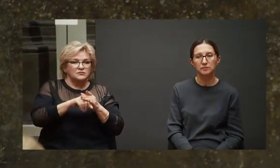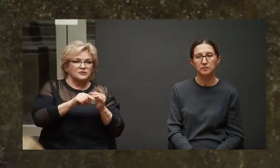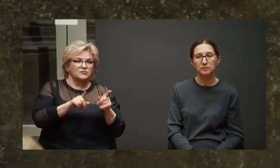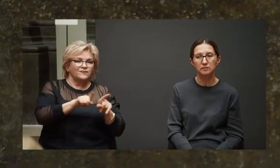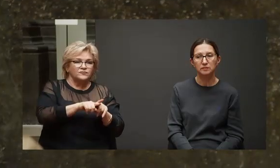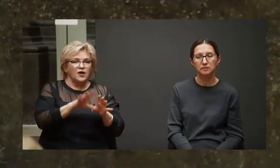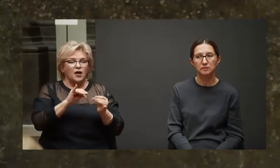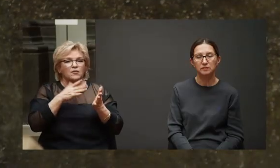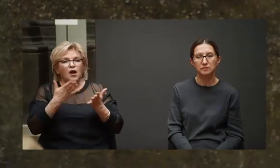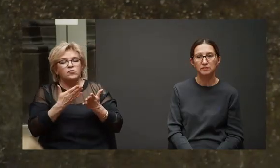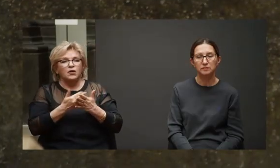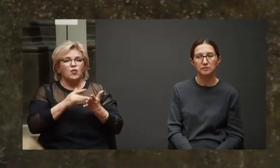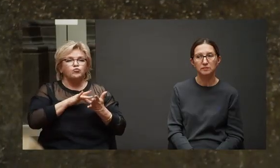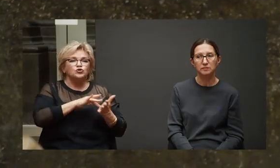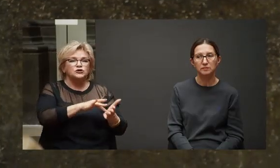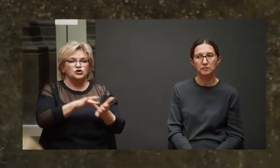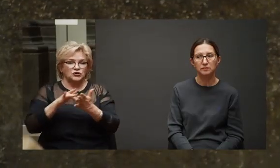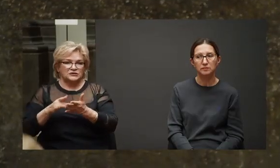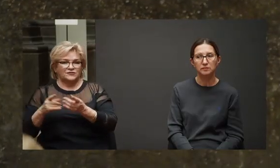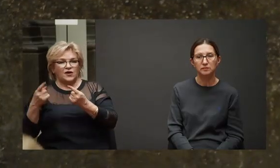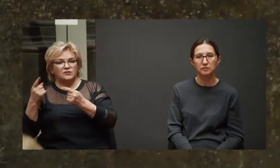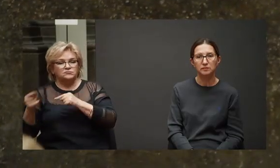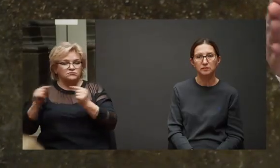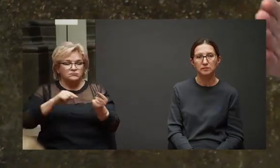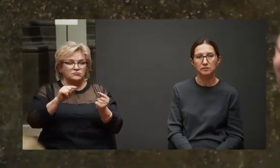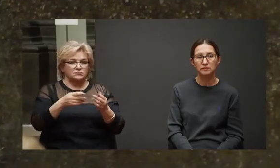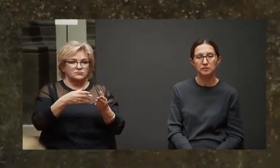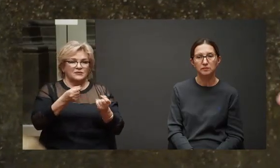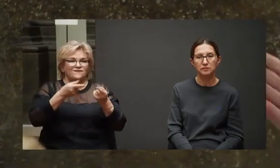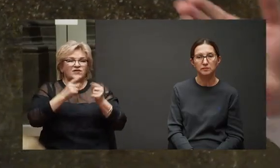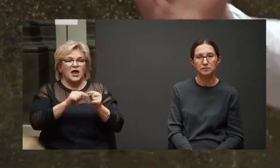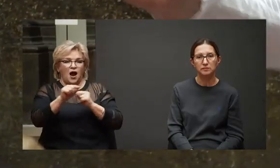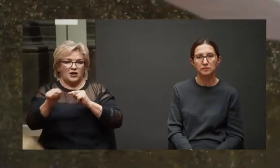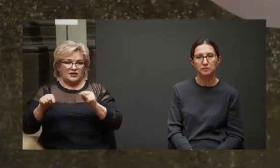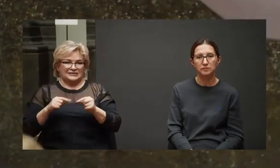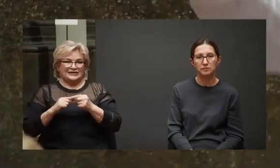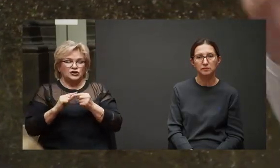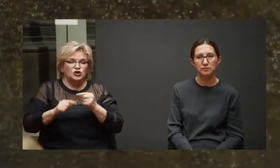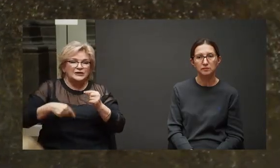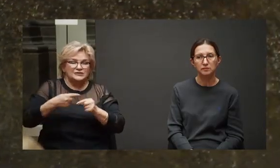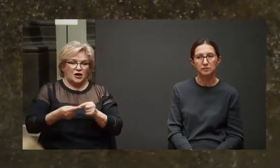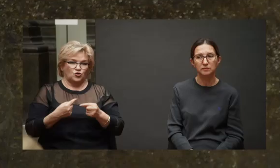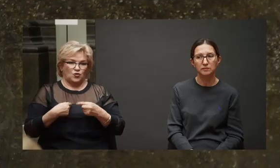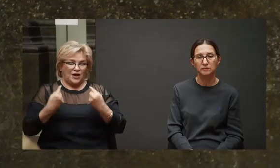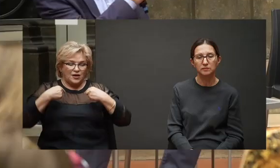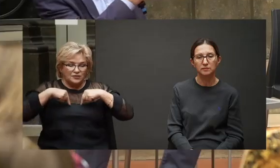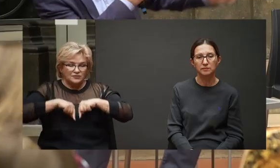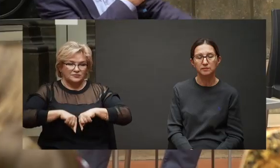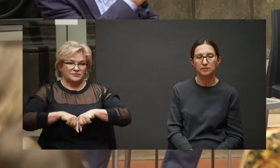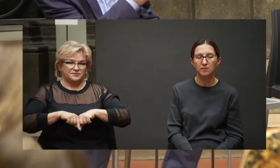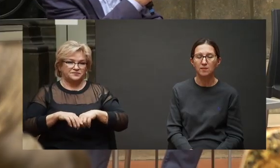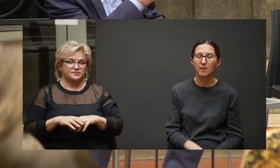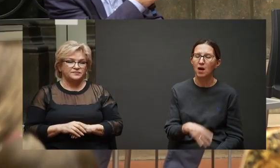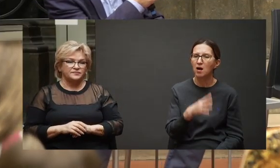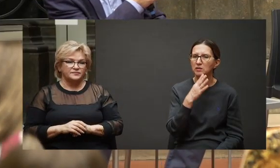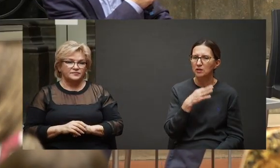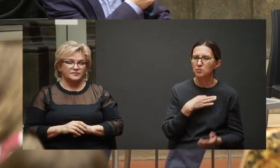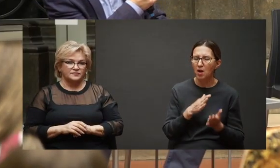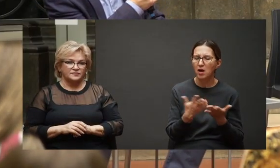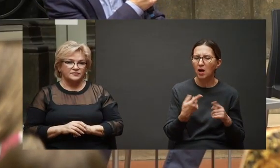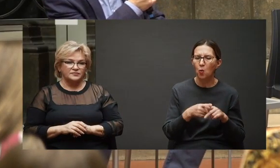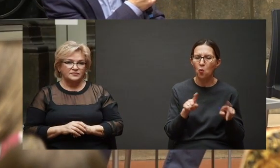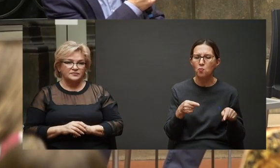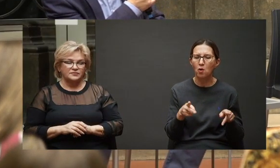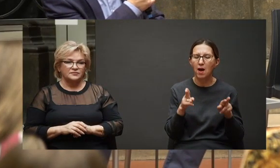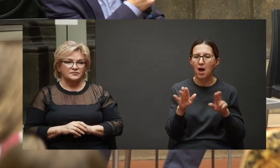в путешествии в той и другой реальности, и через которую, ну, собственно, проходит наша героиня. Андрей, эта музыка к какому эпизоду